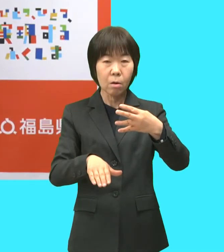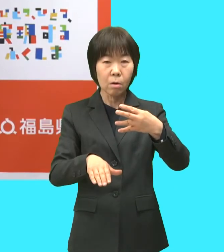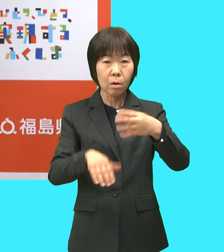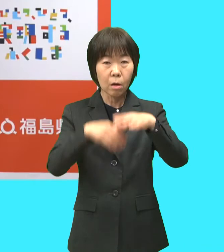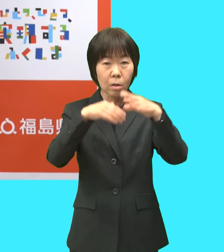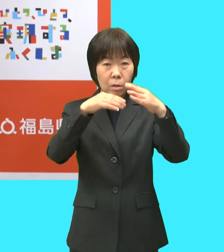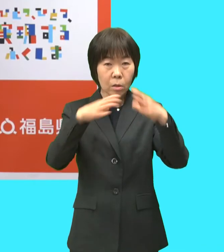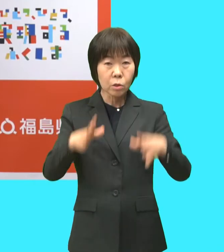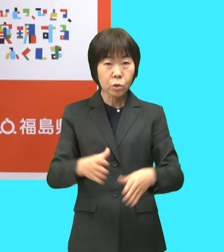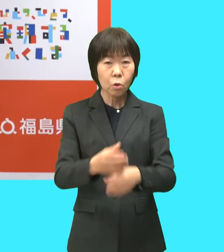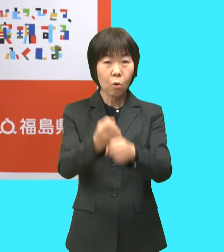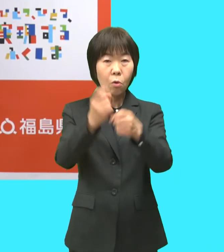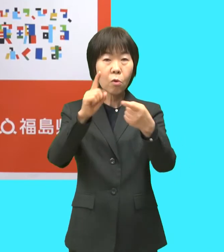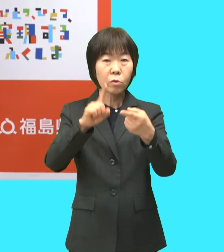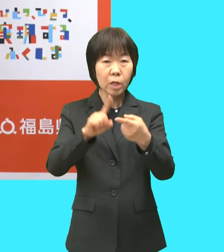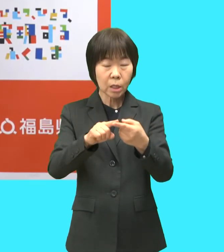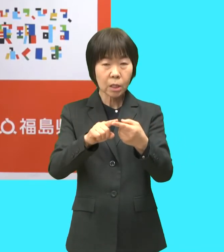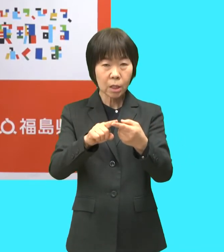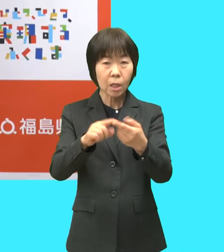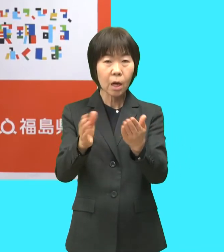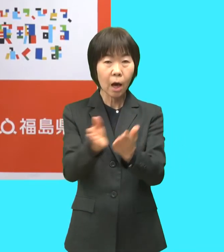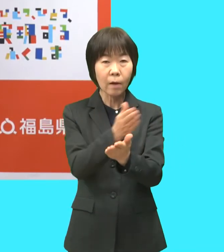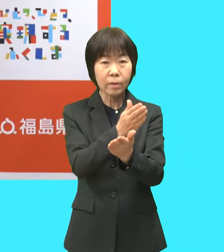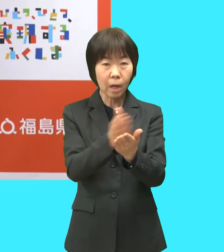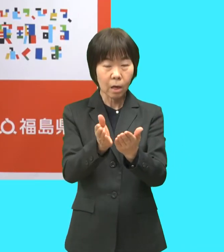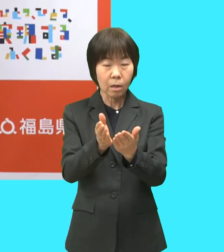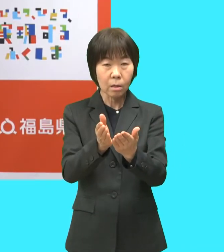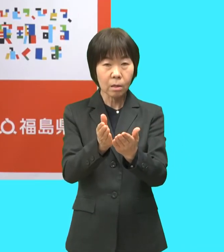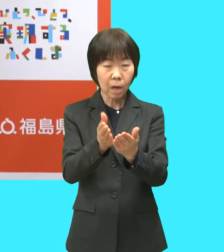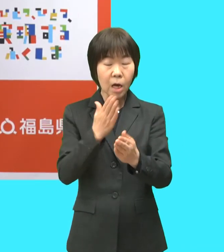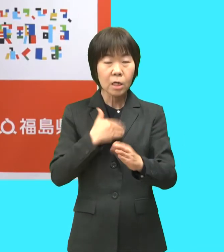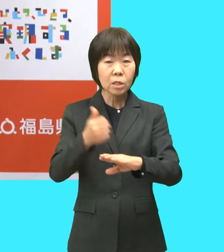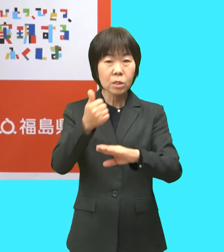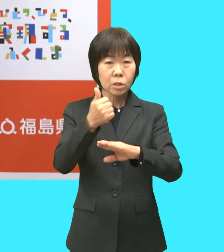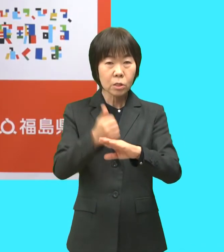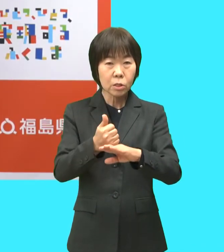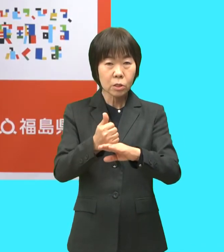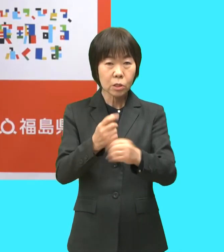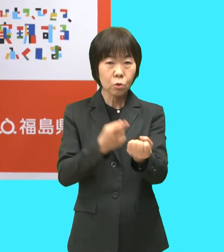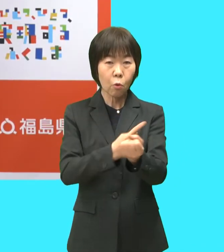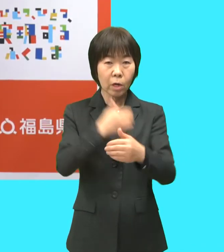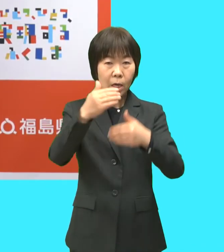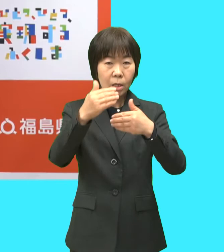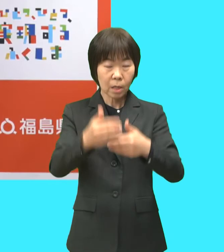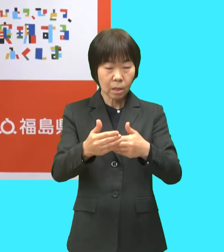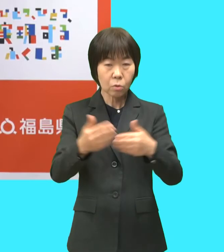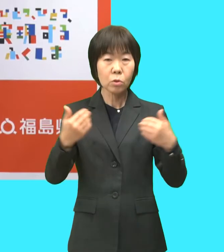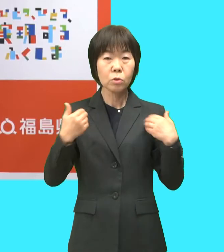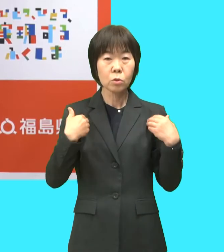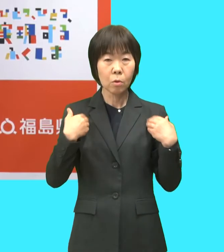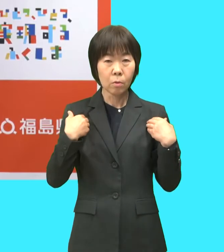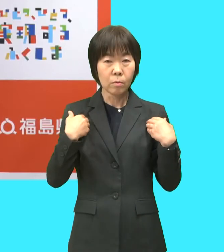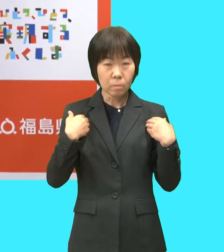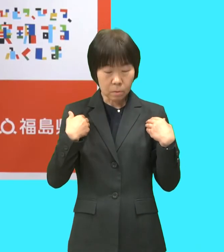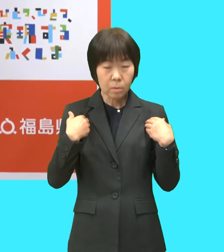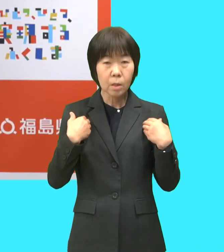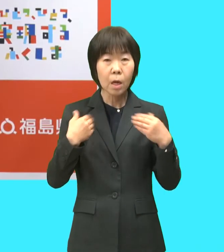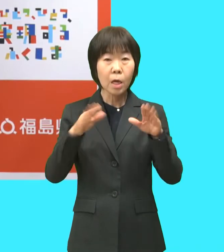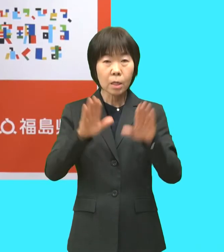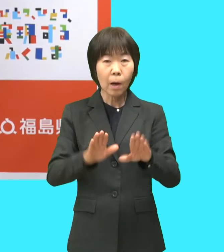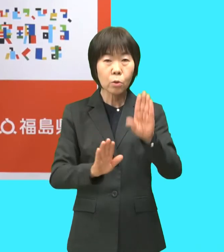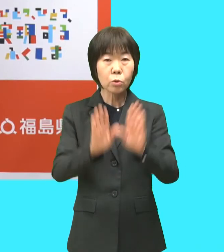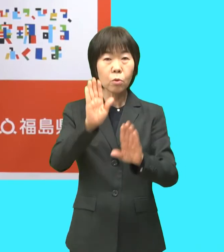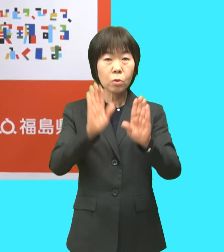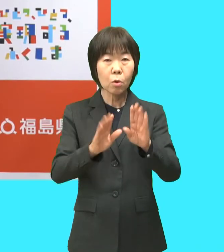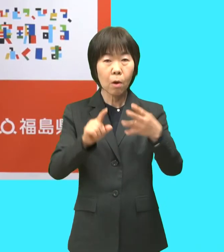合的にステージの判断を検討することが知事の権限として求められておりますので、今の状況